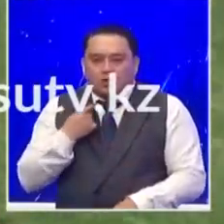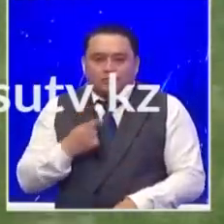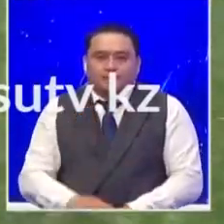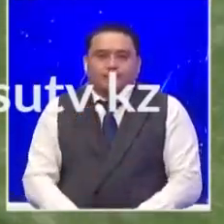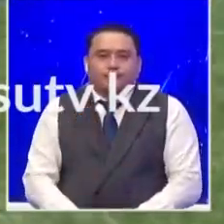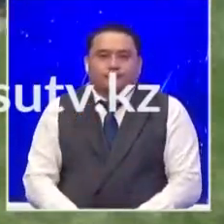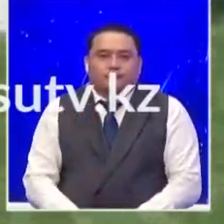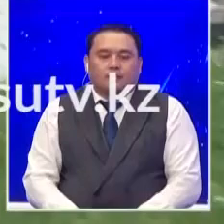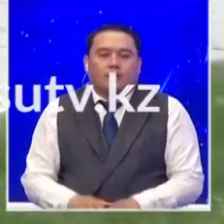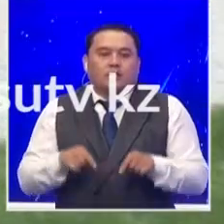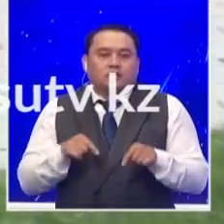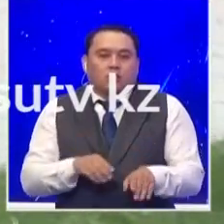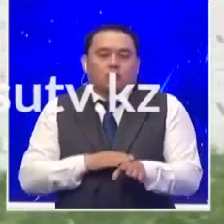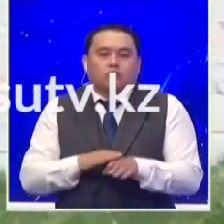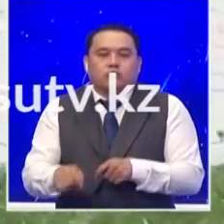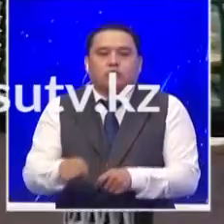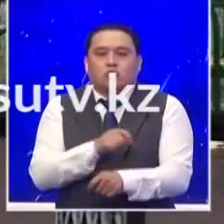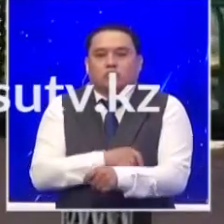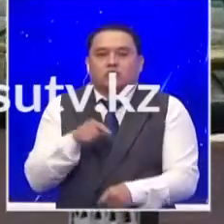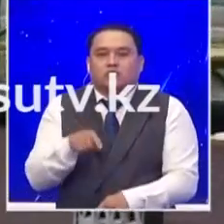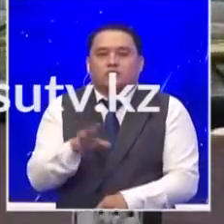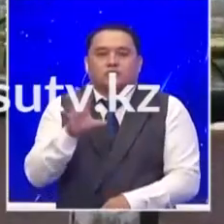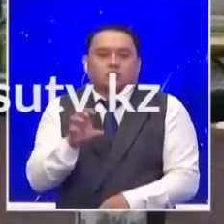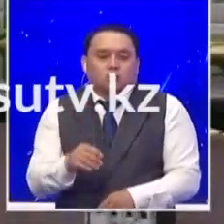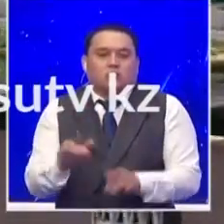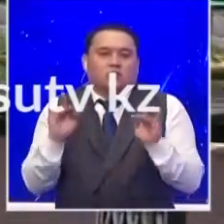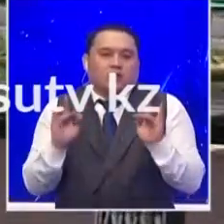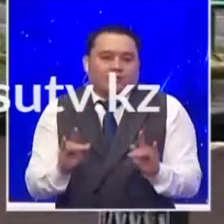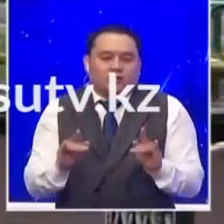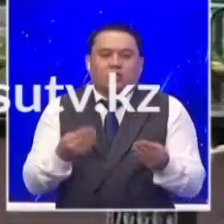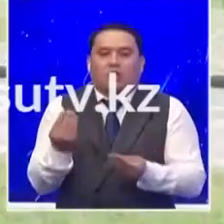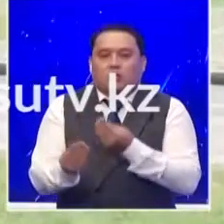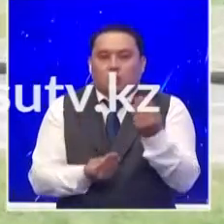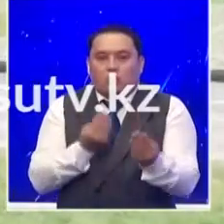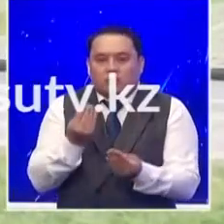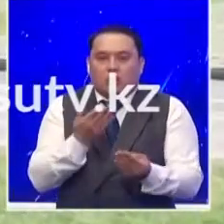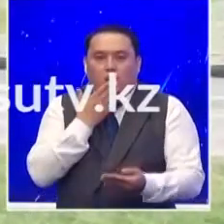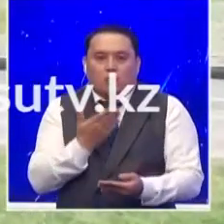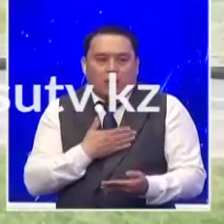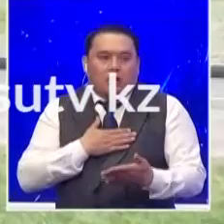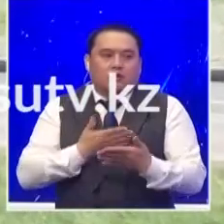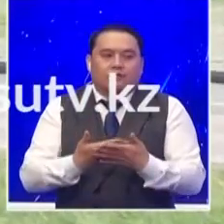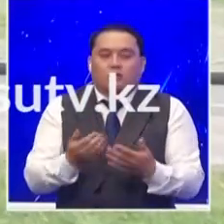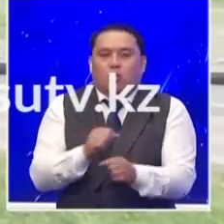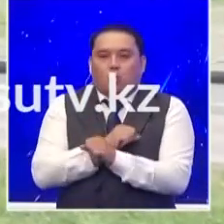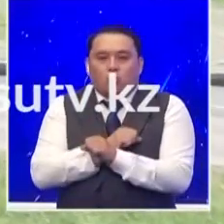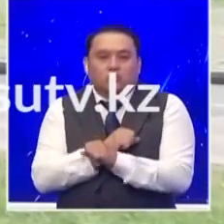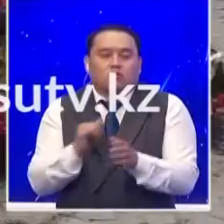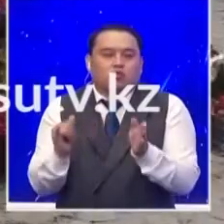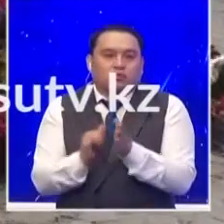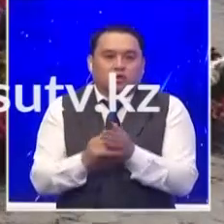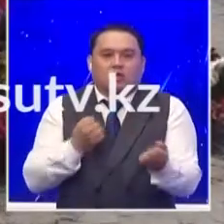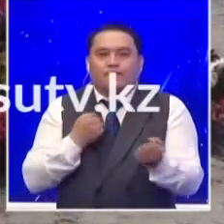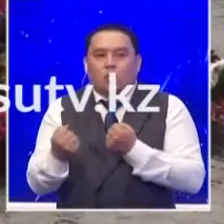ЖЭЦУ. Здесь на площади в 1,5 километра предусмотрены скамейки, детские игровые площадки, зона любителей активного отдыха с установкой скейт